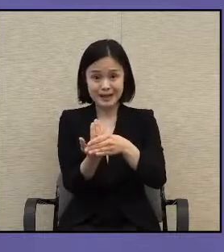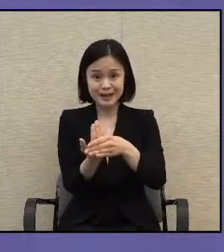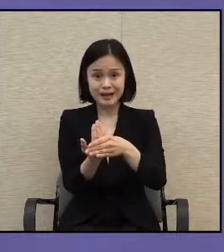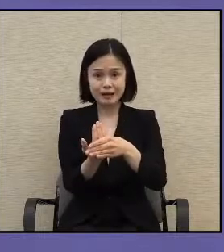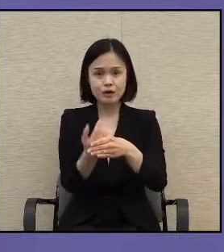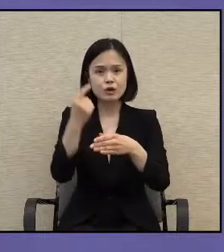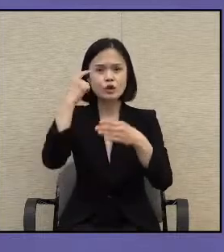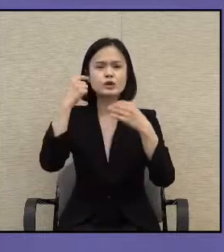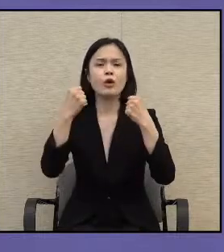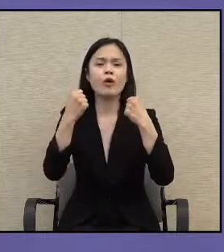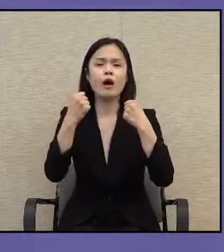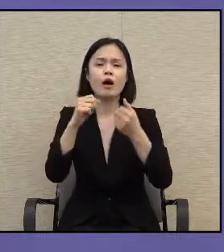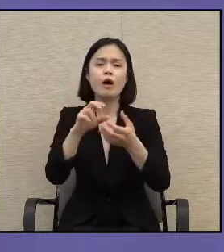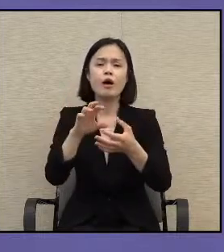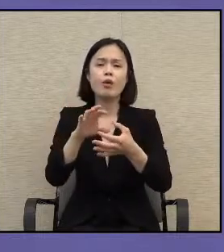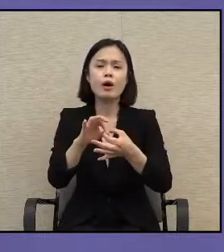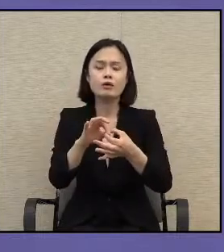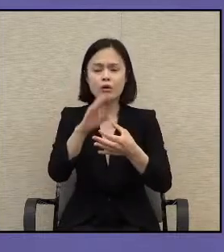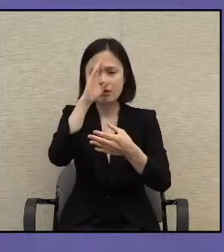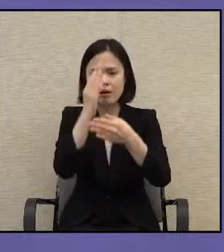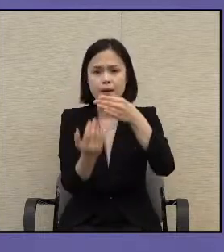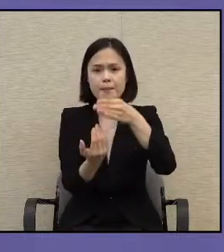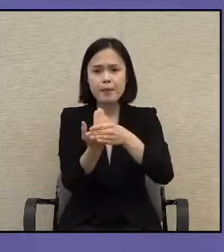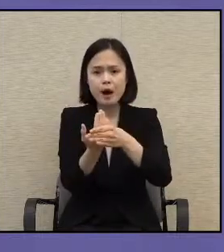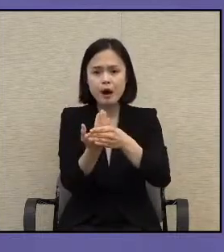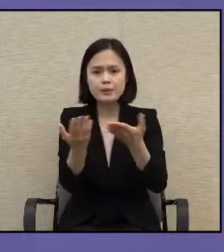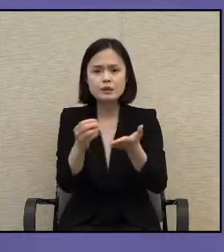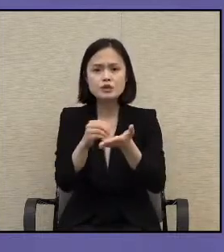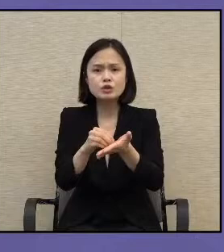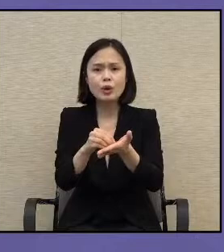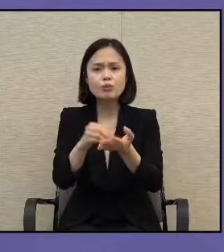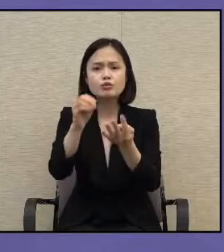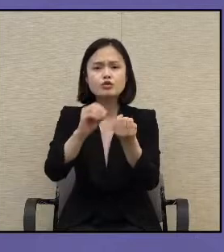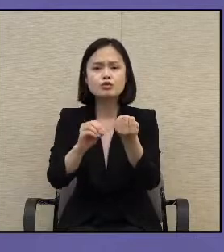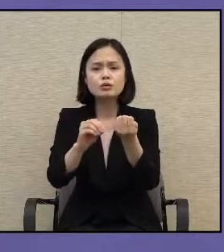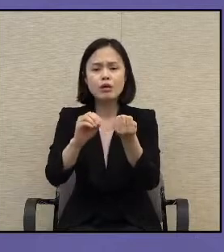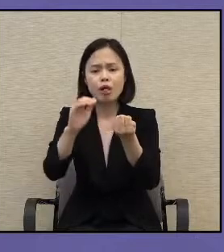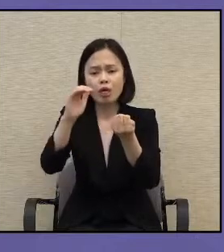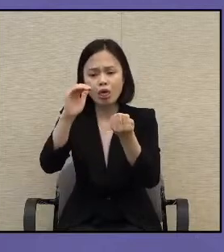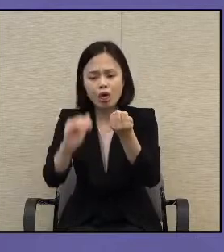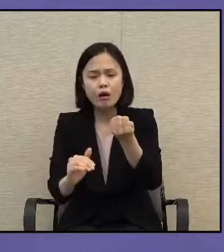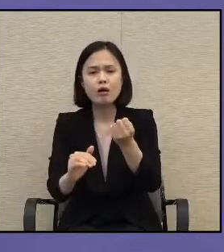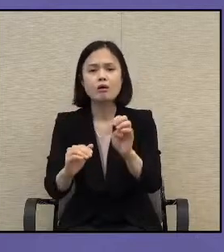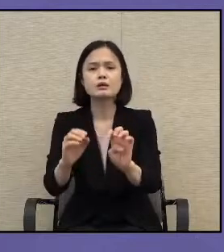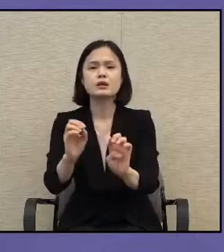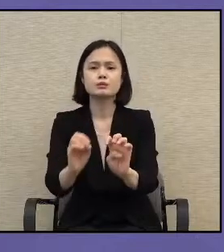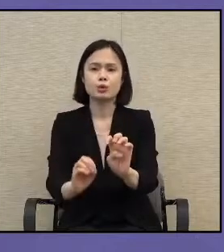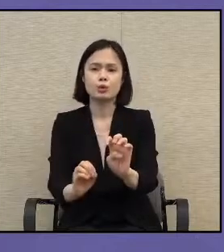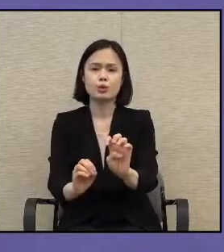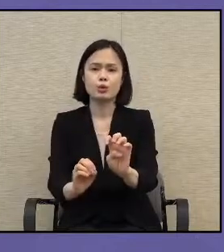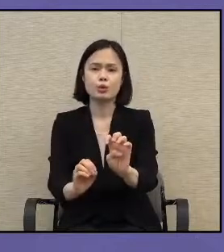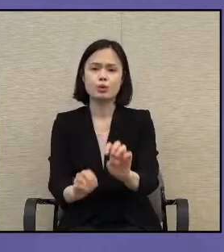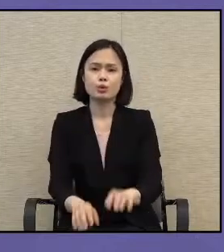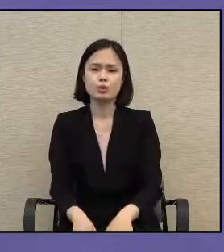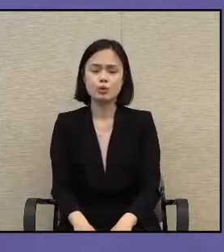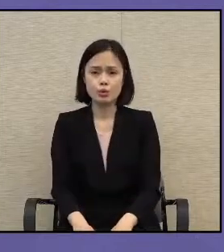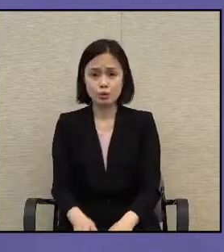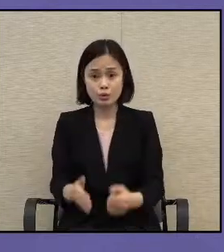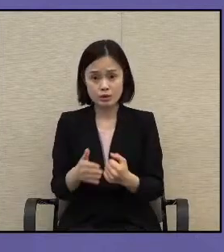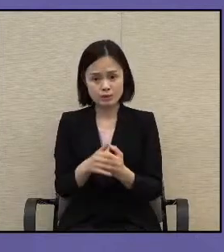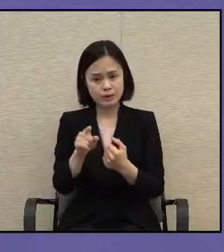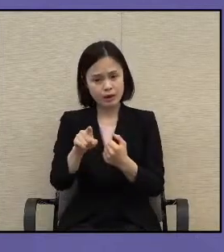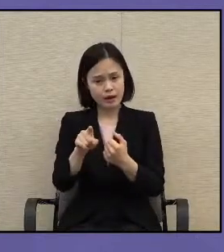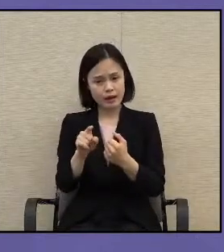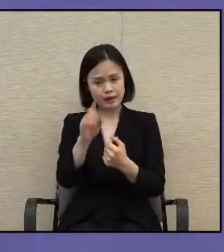40% 정도대로 이제 떨어지는 것들을 볼 수가 있습니다. 이렇게 이제 장기적인 추적들을 해서